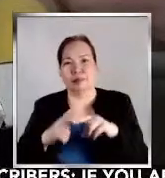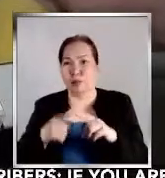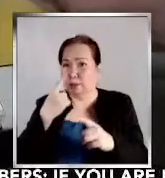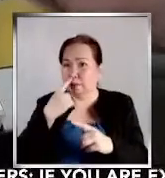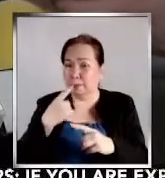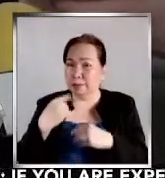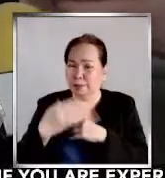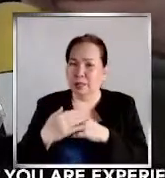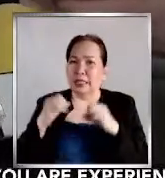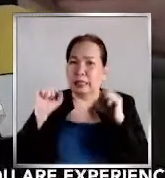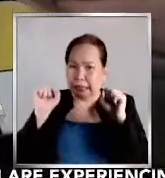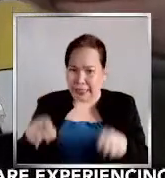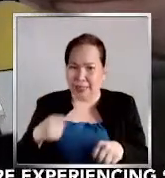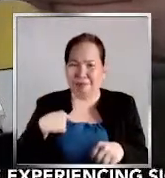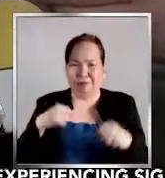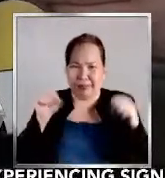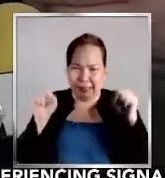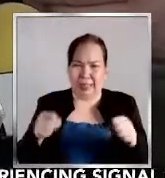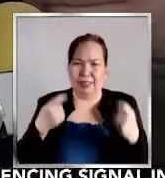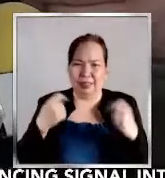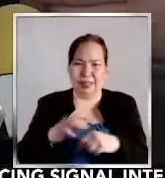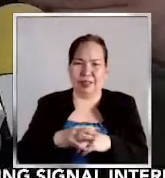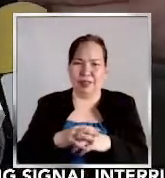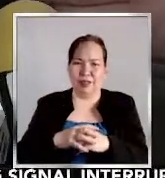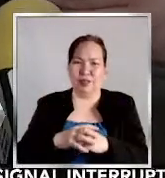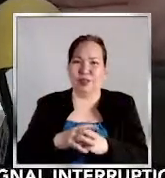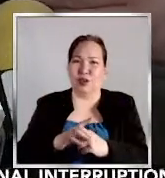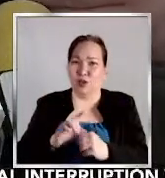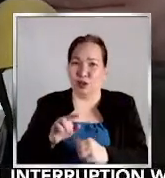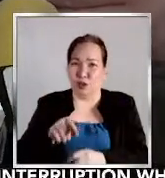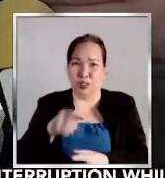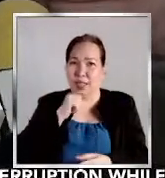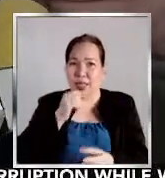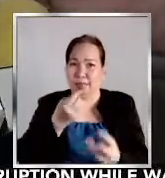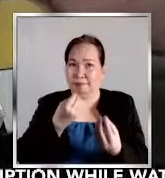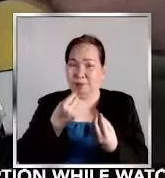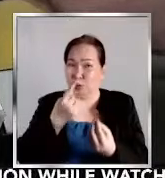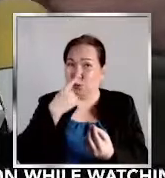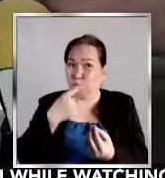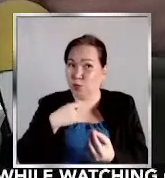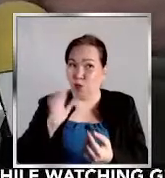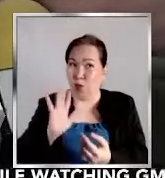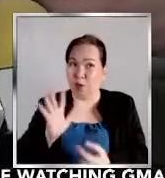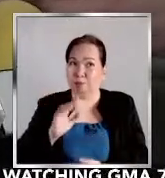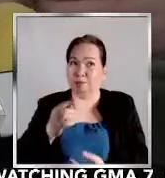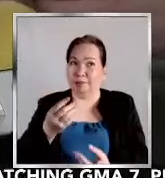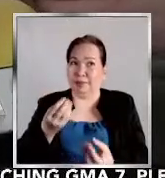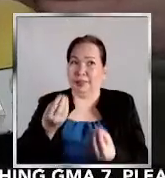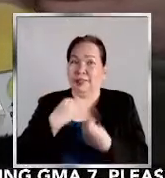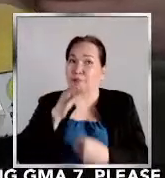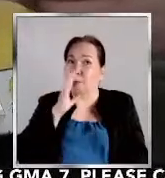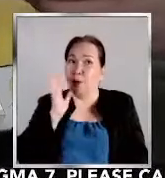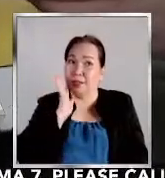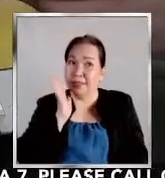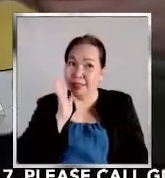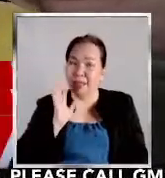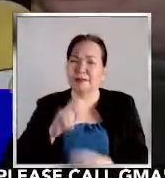mo yan. Huwag mo kong papahiyain. So, kakayanin naman namin. At alam ko nandyan